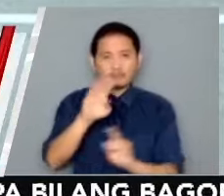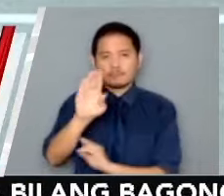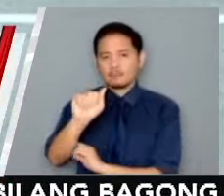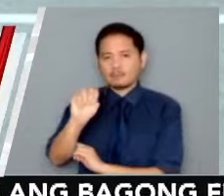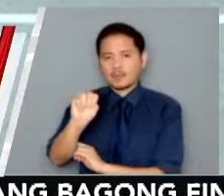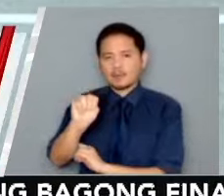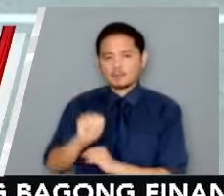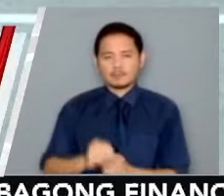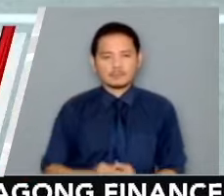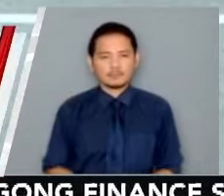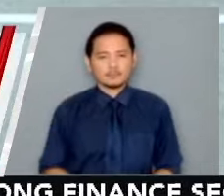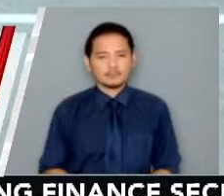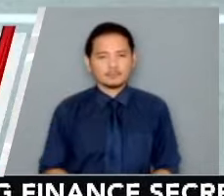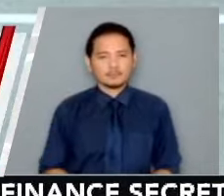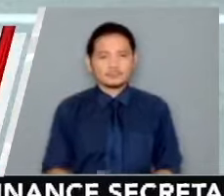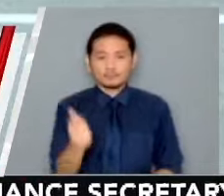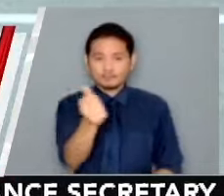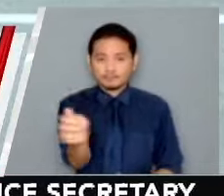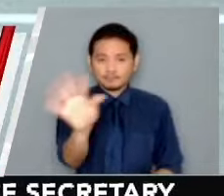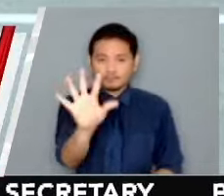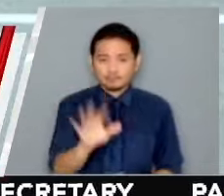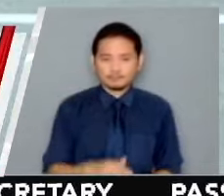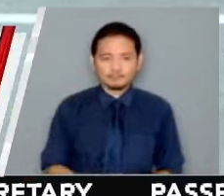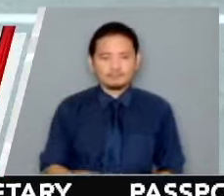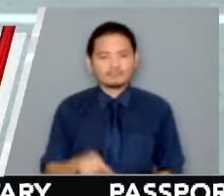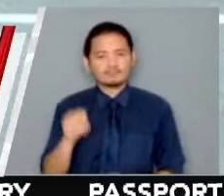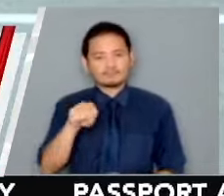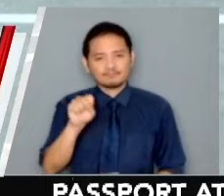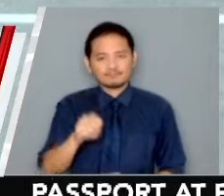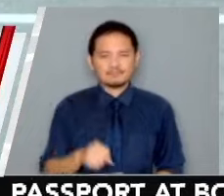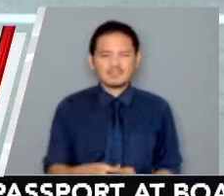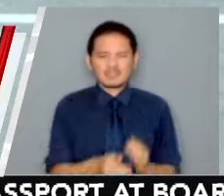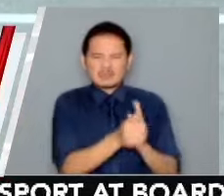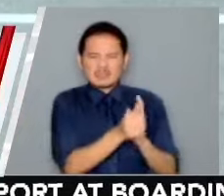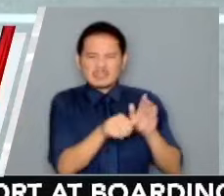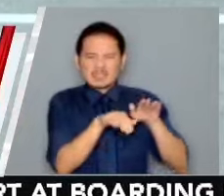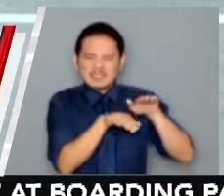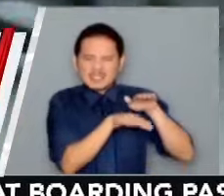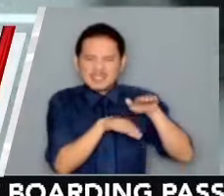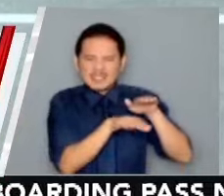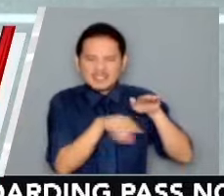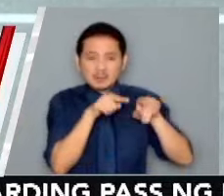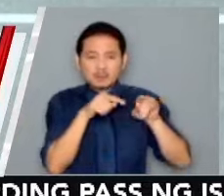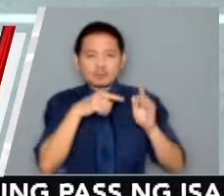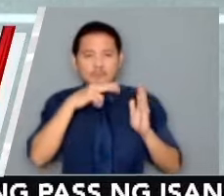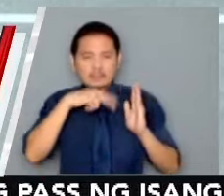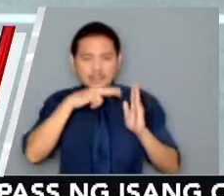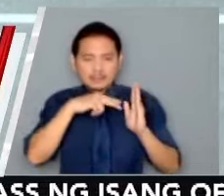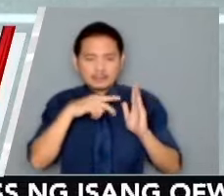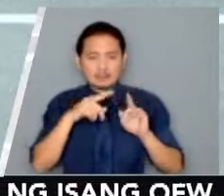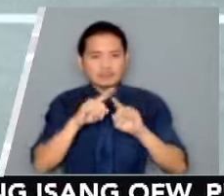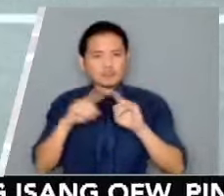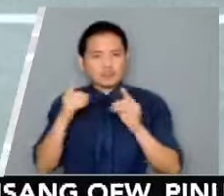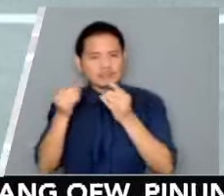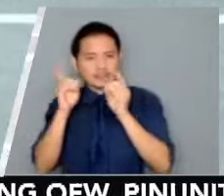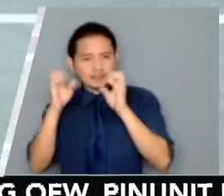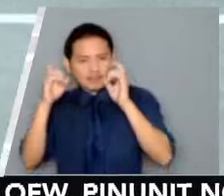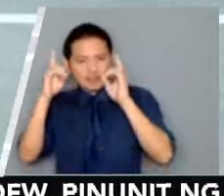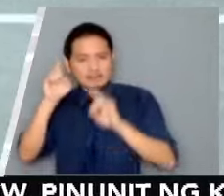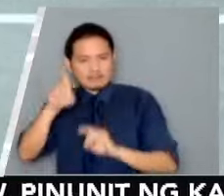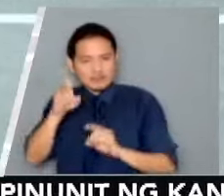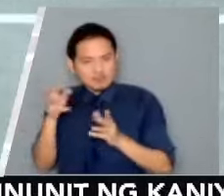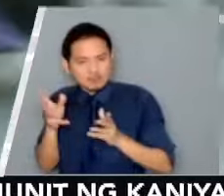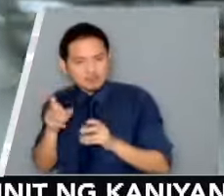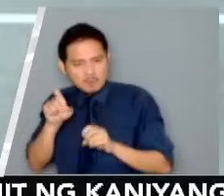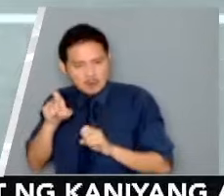Ivan, magandang umaga. Basic skill ng mga mag-aaral ang pagbabasa, pero batid ng DepEd na kailangan pang pagbutihin ito. Kaya naman tuwing